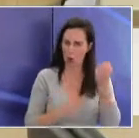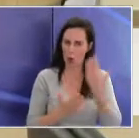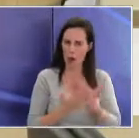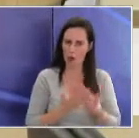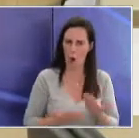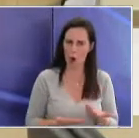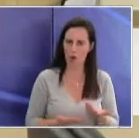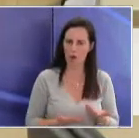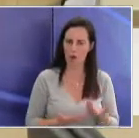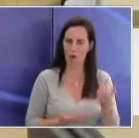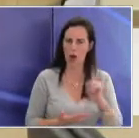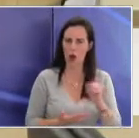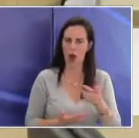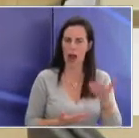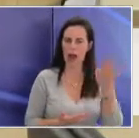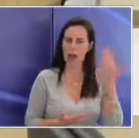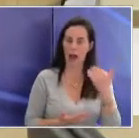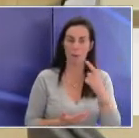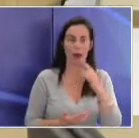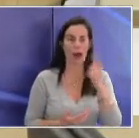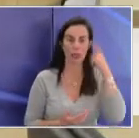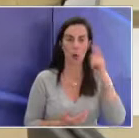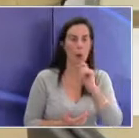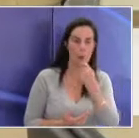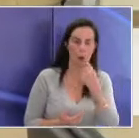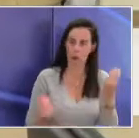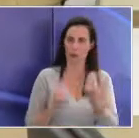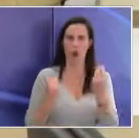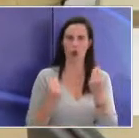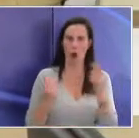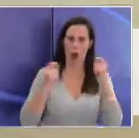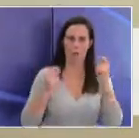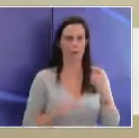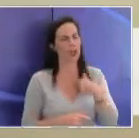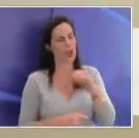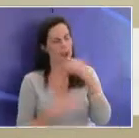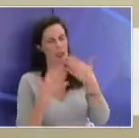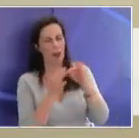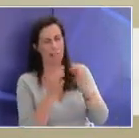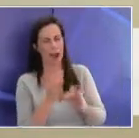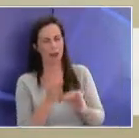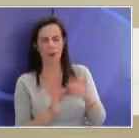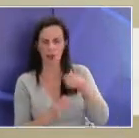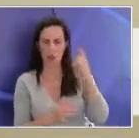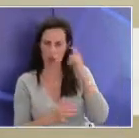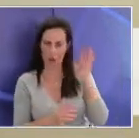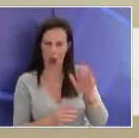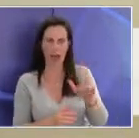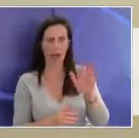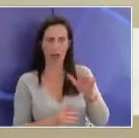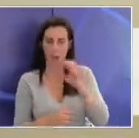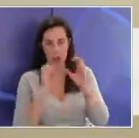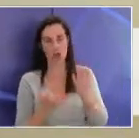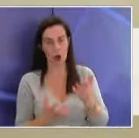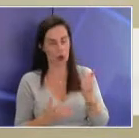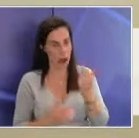בחשבון. זאת אומרת, לא הייתה איזו הערכת מודיעין כזאת, זה משהו ש... אני לא רוצה להיכנס לפרטים, אבל שמענו כבר, גם